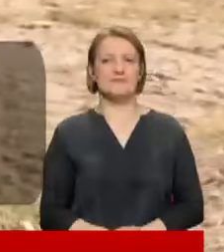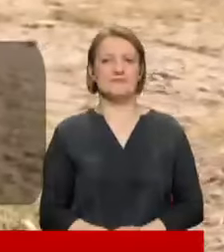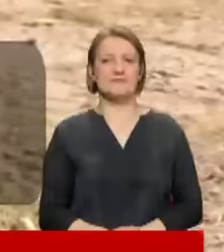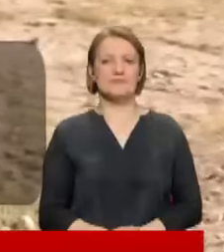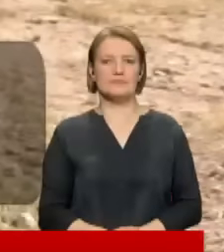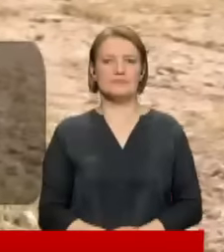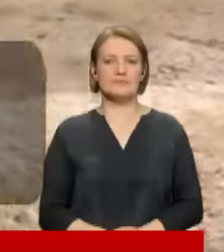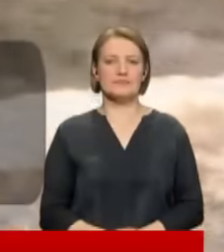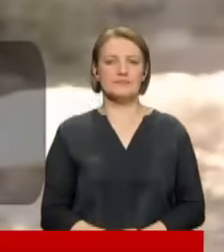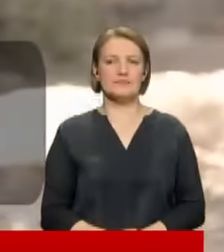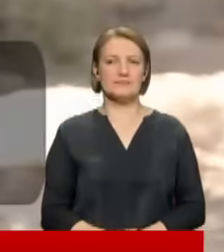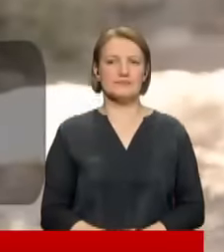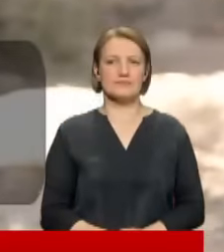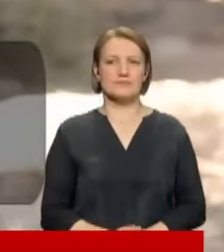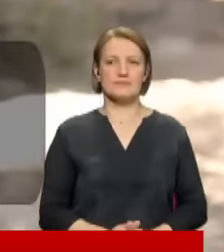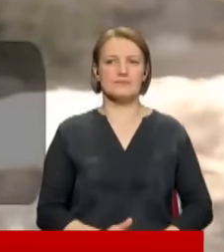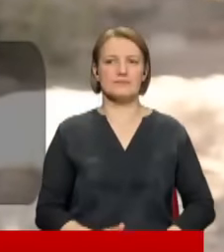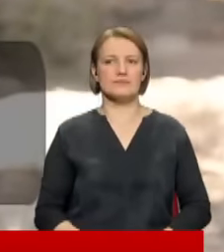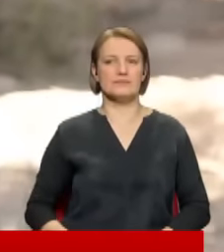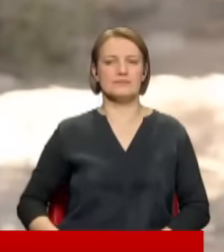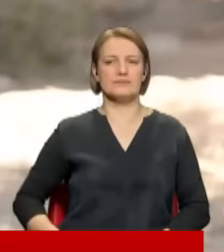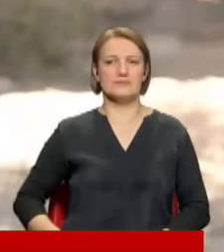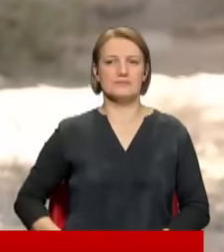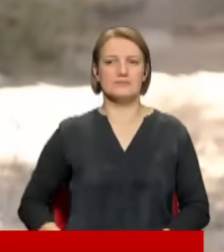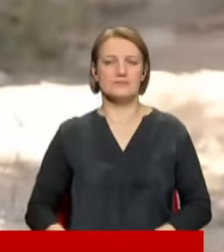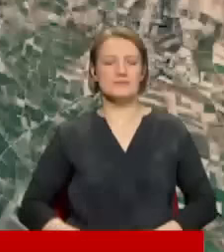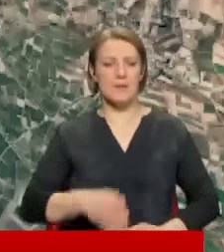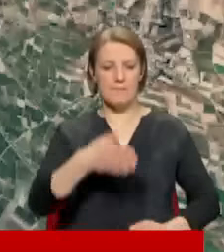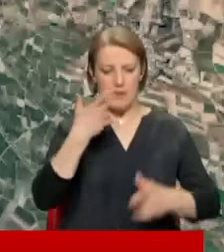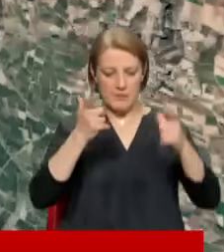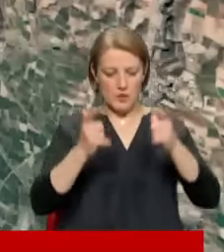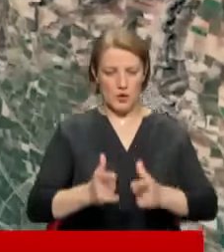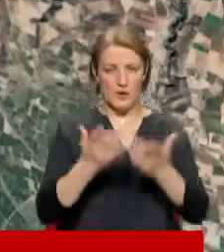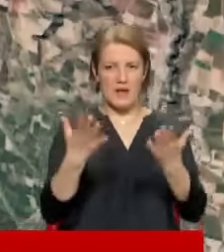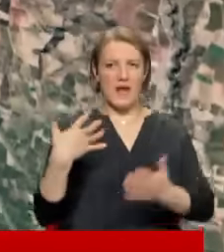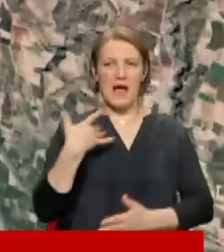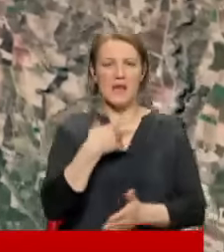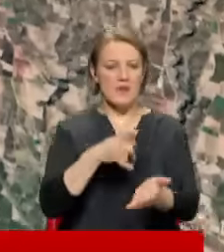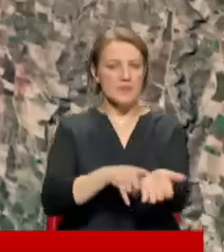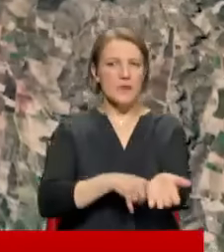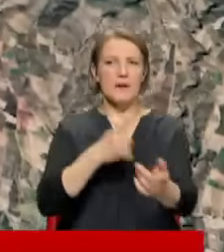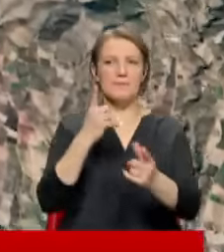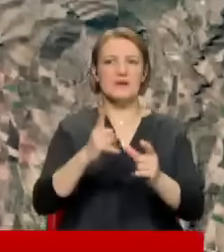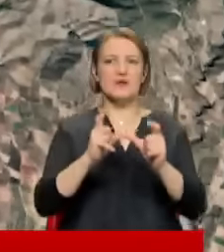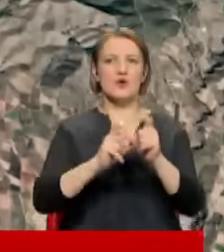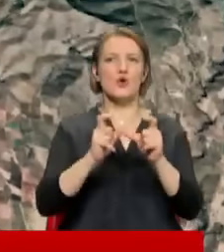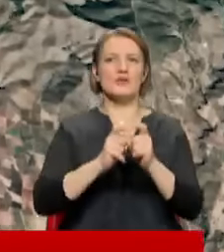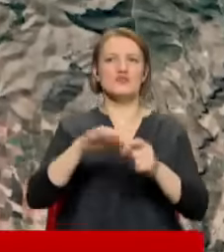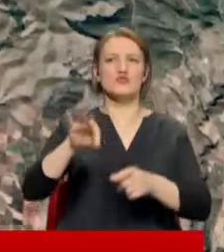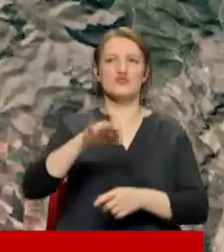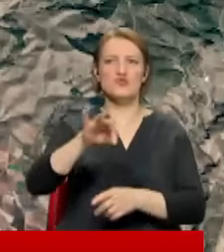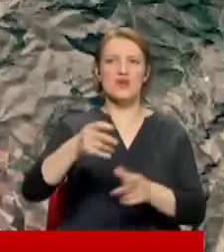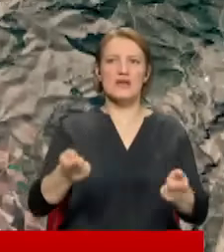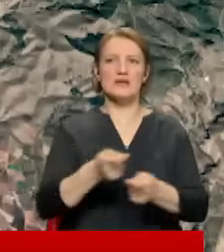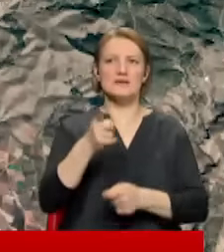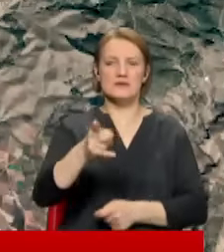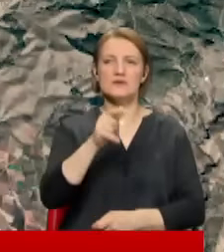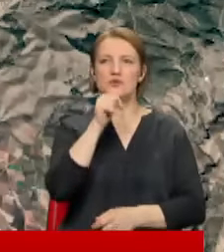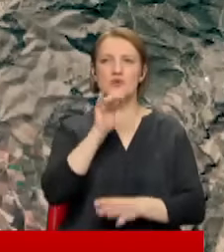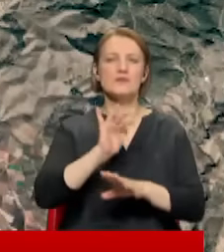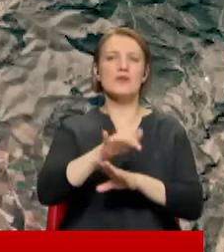yapıyız? Kuru göle bakıyız bakıyız oturuyoruz yavrum. Marmara Gölü'nü besleyen ana damarlardan biri Gördes Çayı. Çayın suyu Gördes